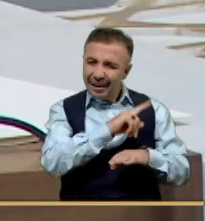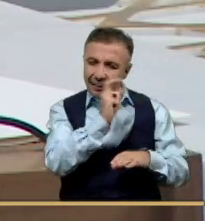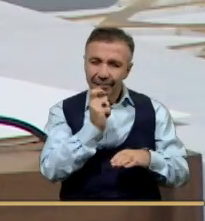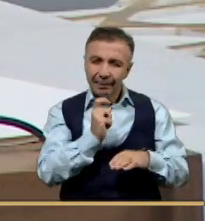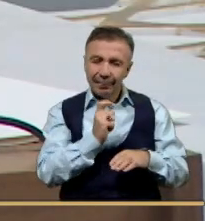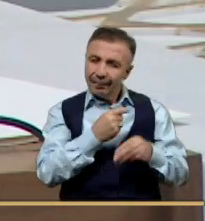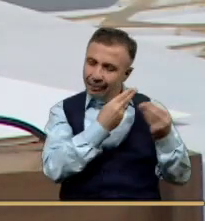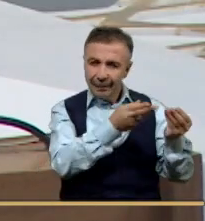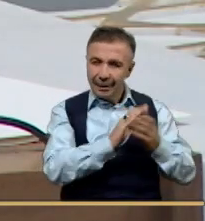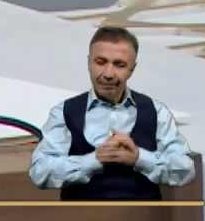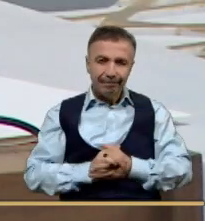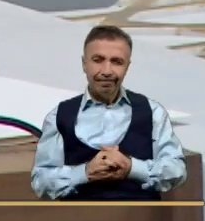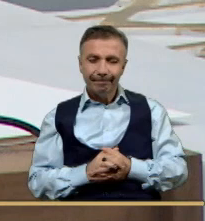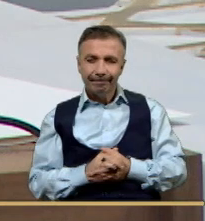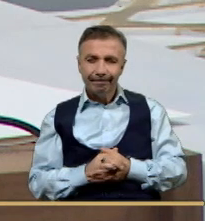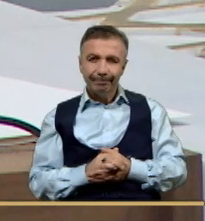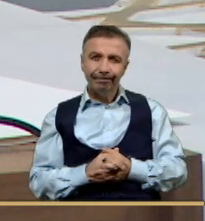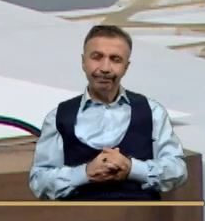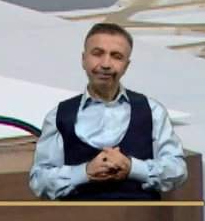Niçin verir? Neden verir?